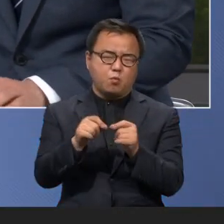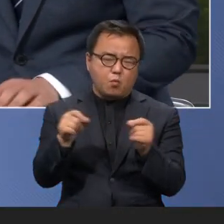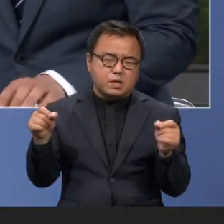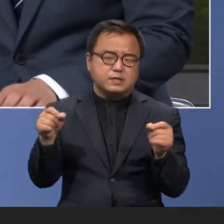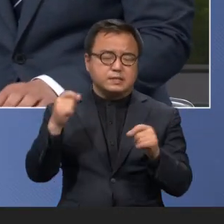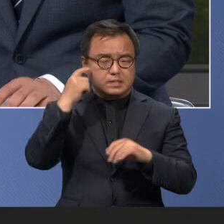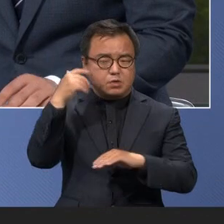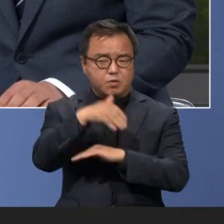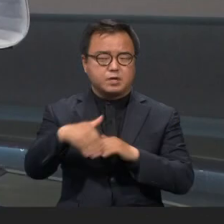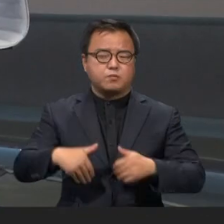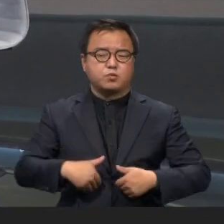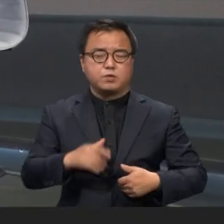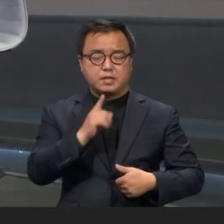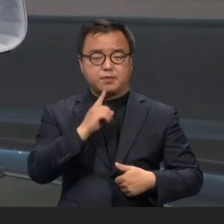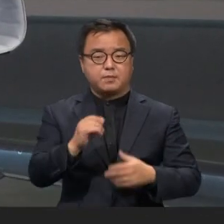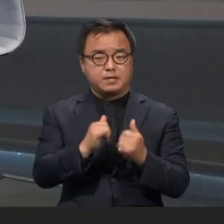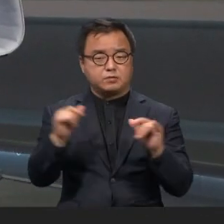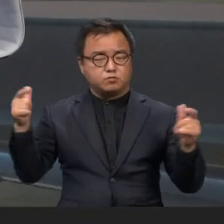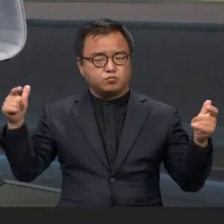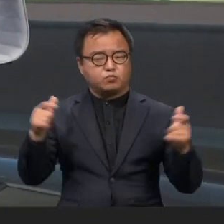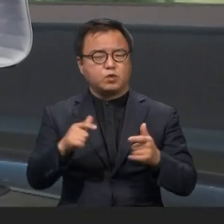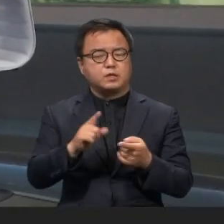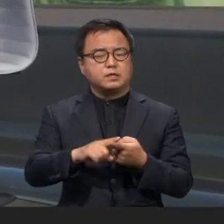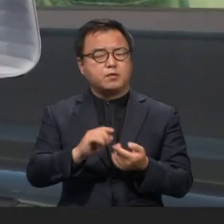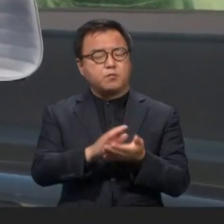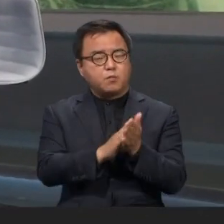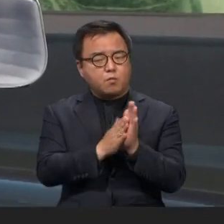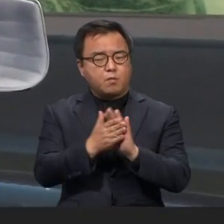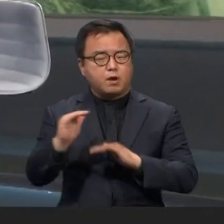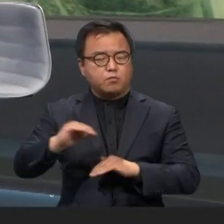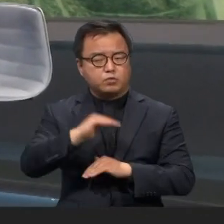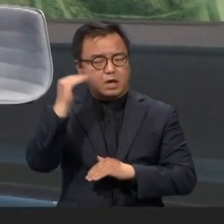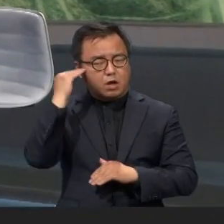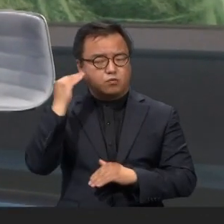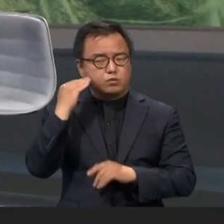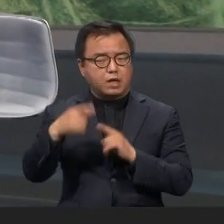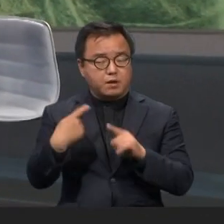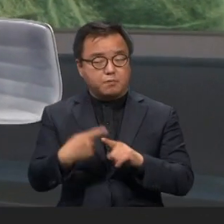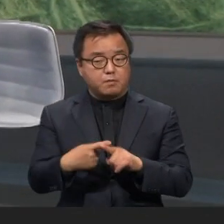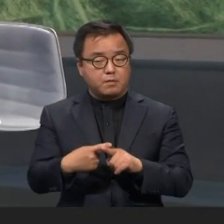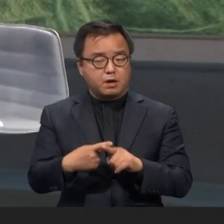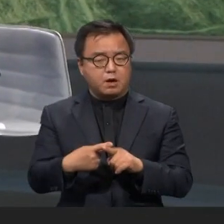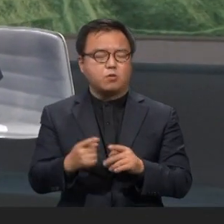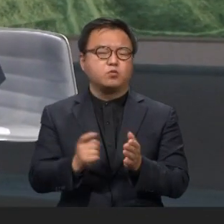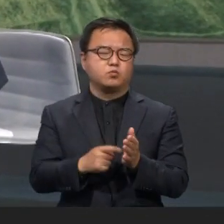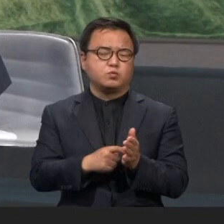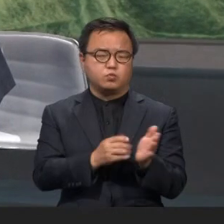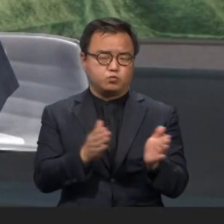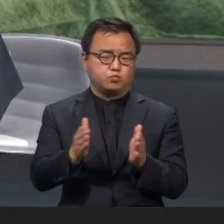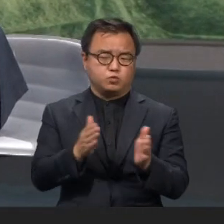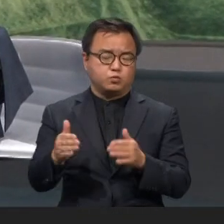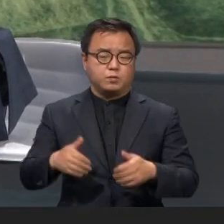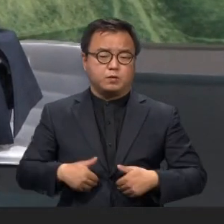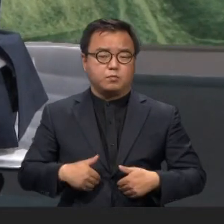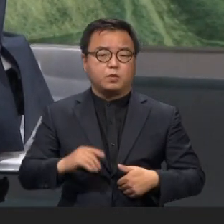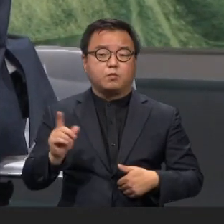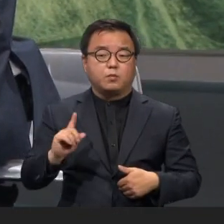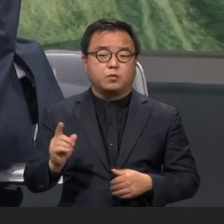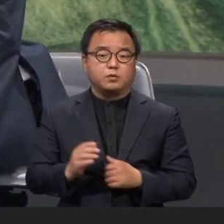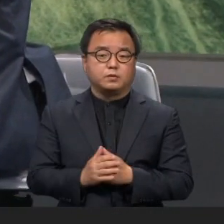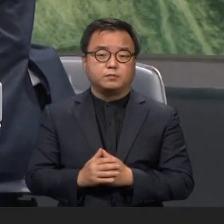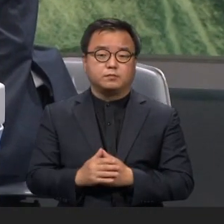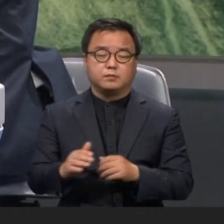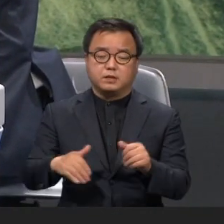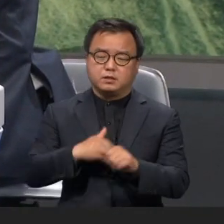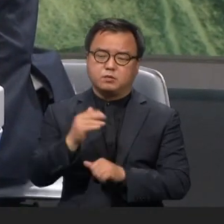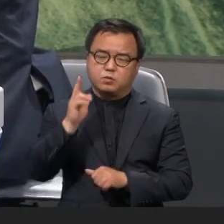이런 인구 절벽에 따른 변화가 뭐 우리나라도 마찬가지지만 좀 시급해 보이는 데요 그 장기적인 대체 어떤 게 있을까 상황이